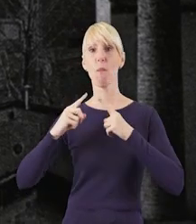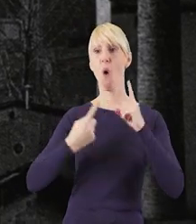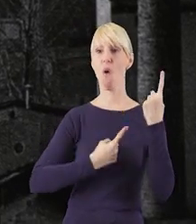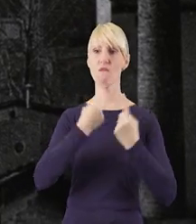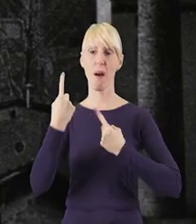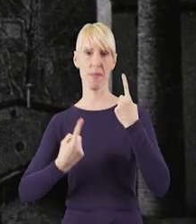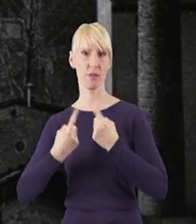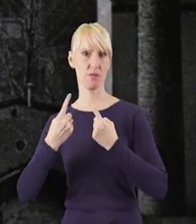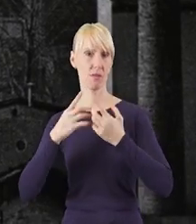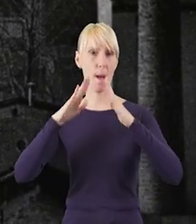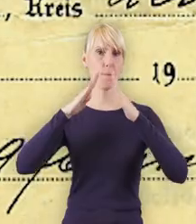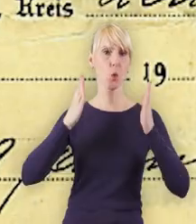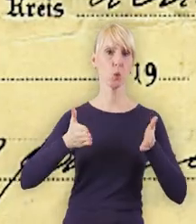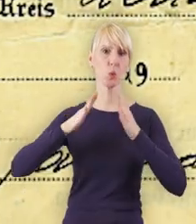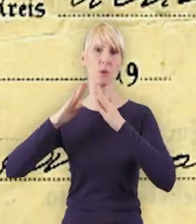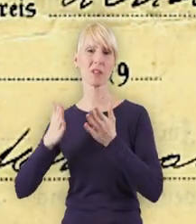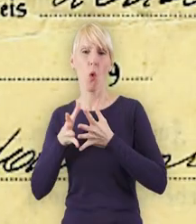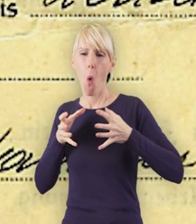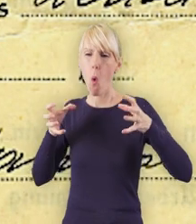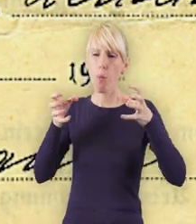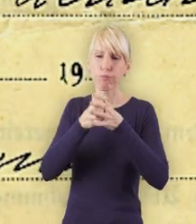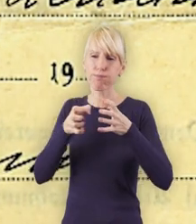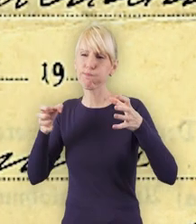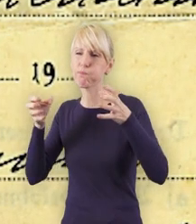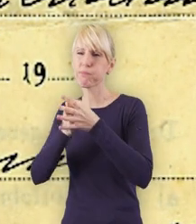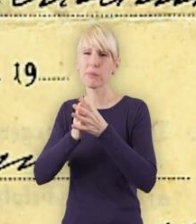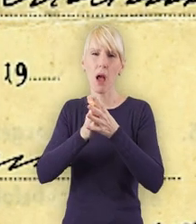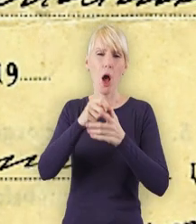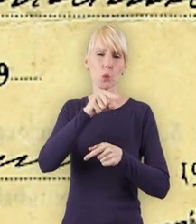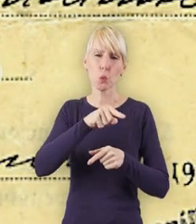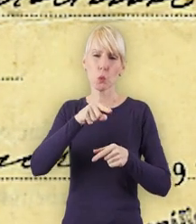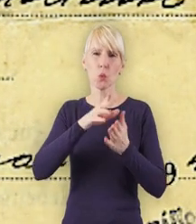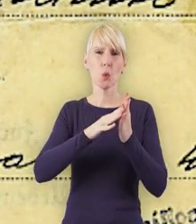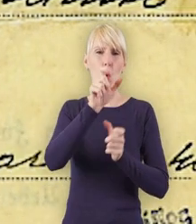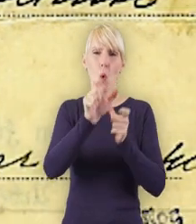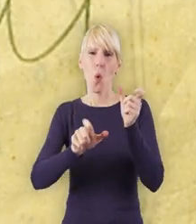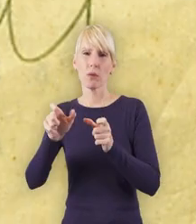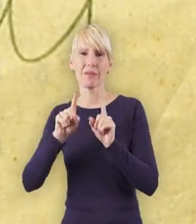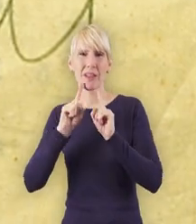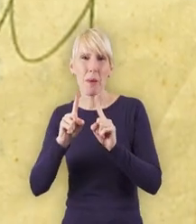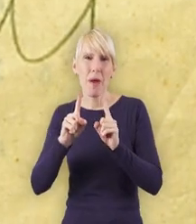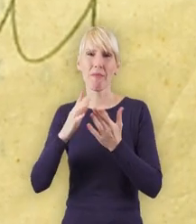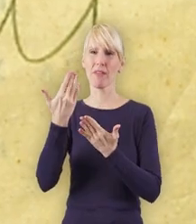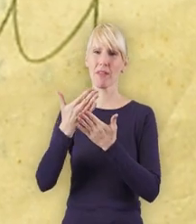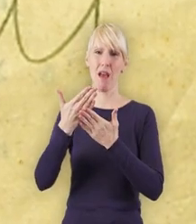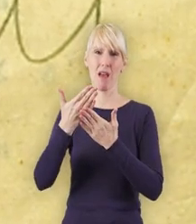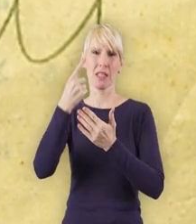budynki nie były przystosowane do gromadzenia w nich ludzi. Nie spełniały też żadnych standardów